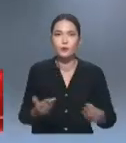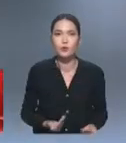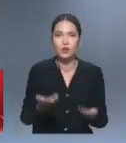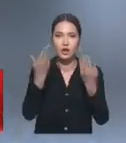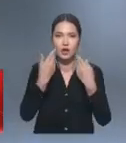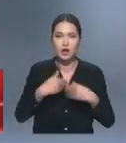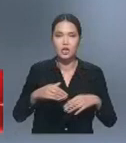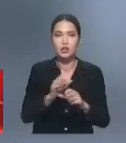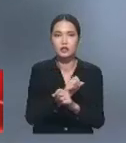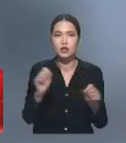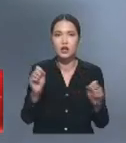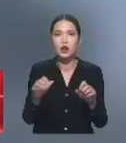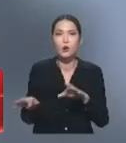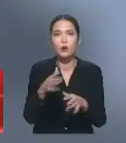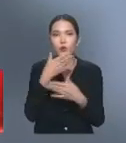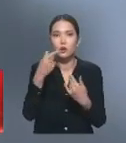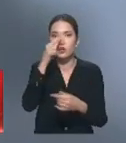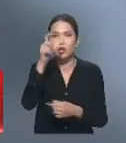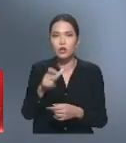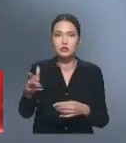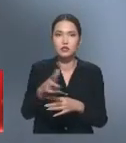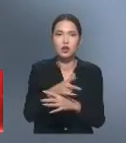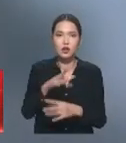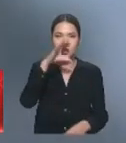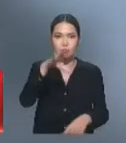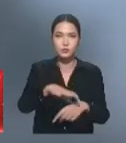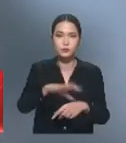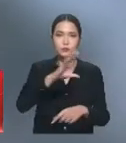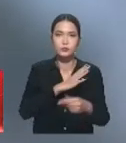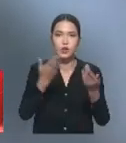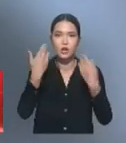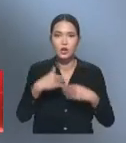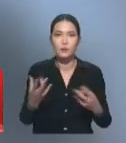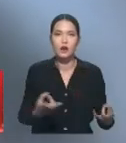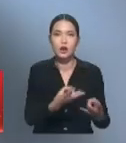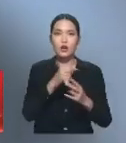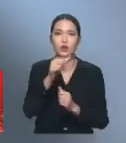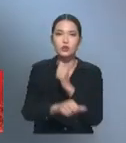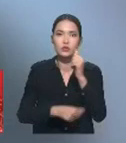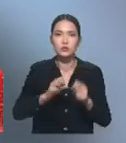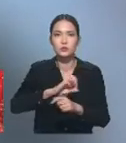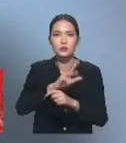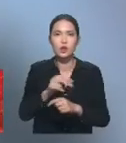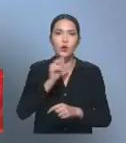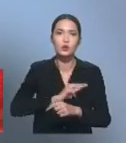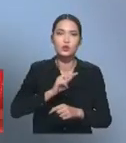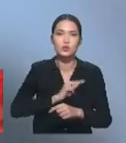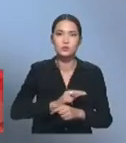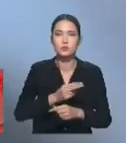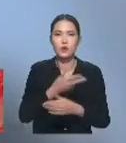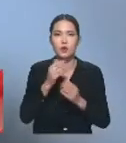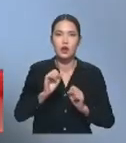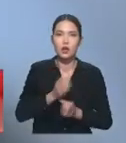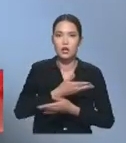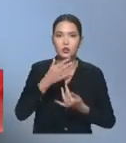бағанаға жабысып, қозғалмай қалған ер азаматты бейне камераға түсіріп алды. Марқұм қажетті құрал жабдықтарсыз жұмыс істеген көрінеді, ал